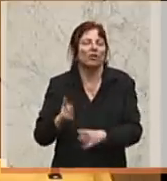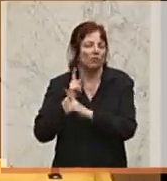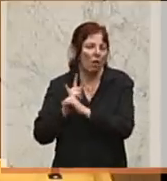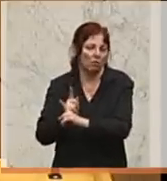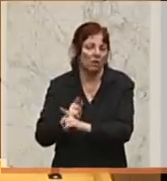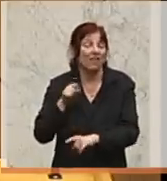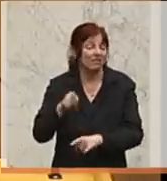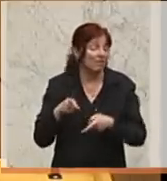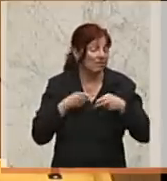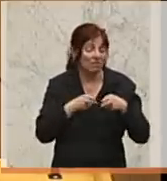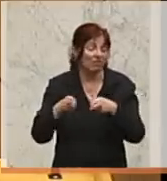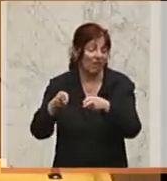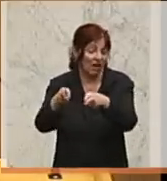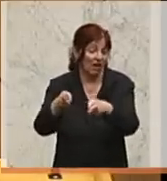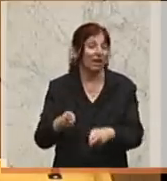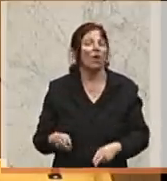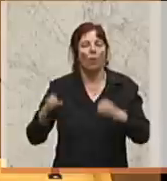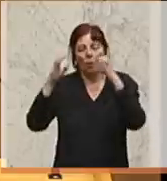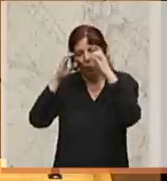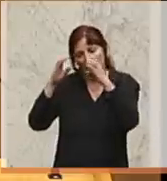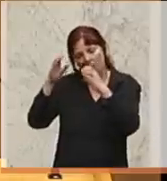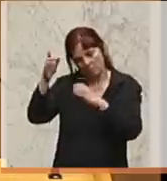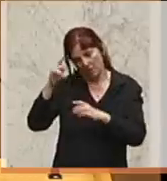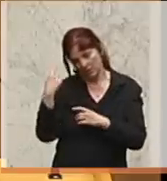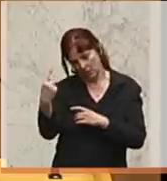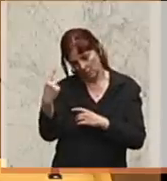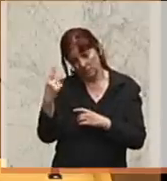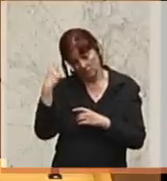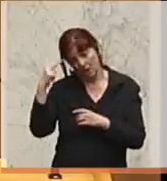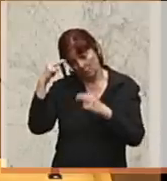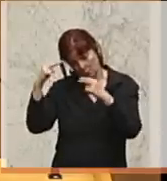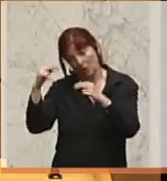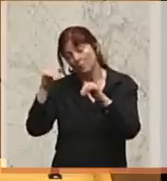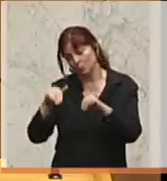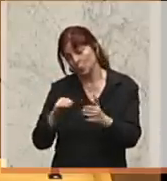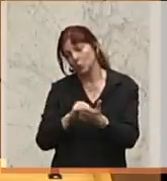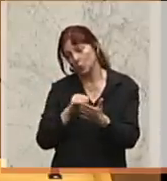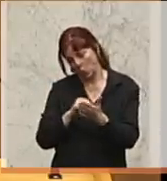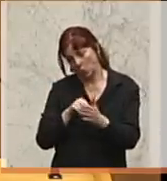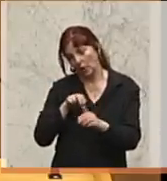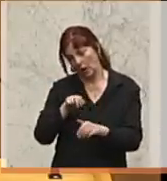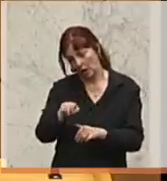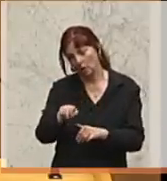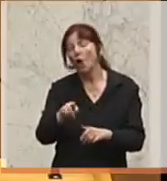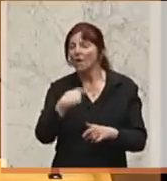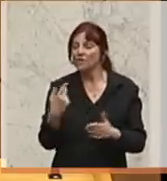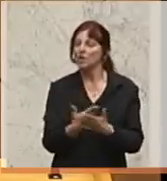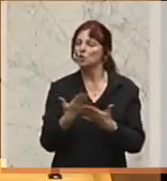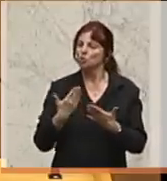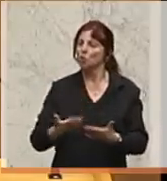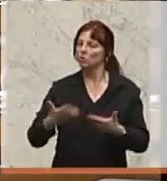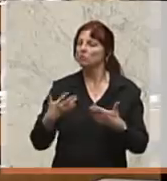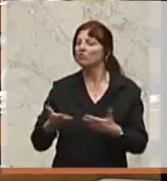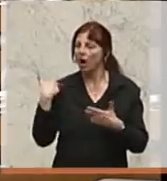Herren, von der Österreichischen Volkspartei, den haben Sie noch vor sich. Wir sind ihn schon gegangen und werden dafür auch entsprechend vom Wähler honoriert